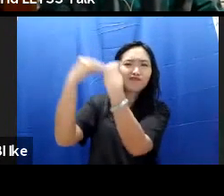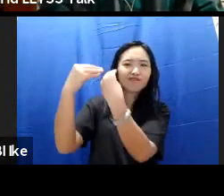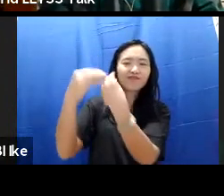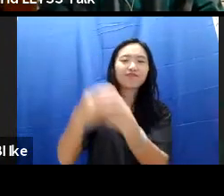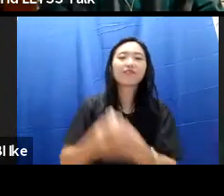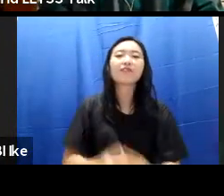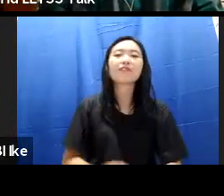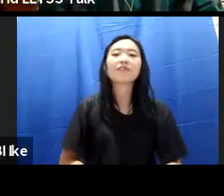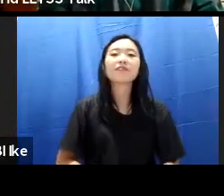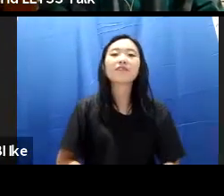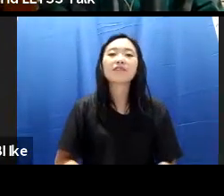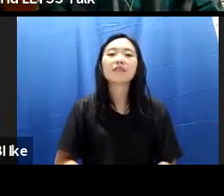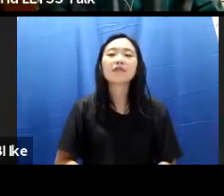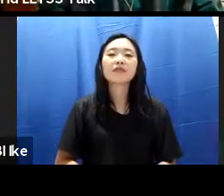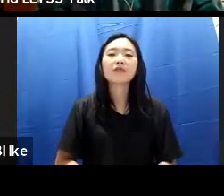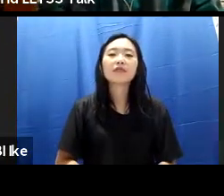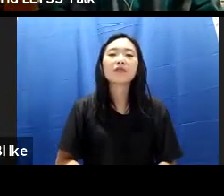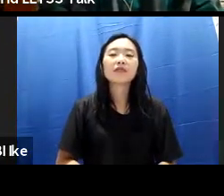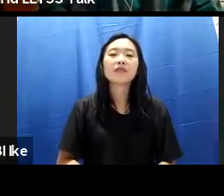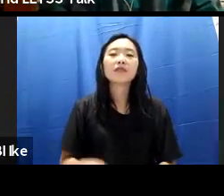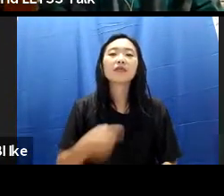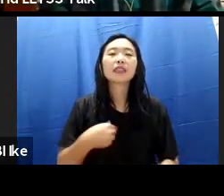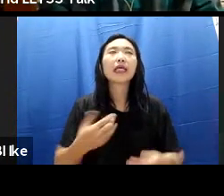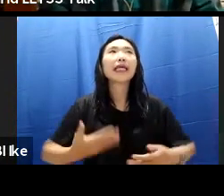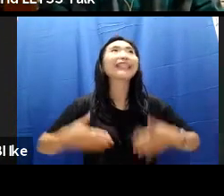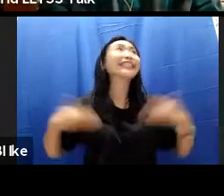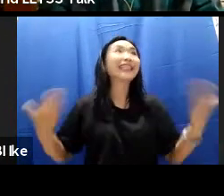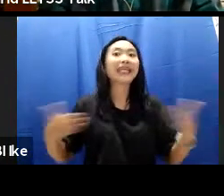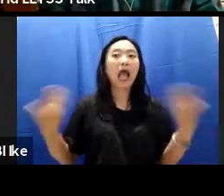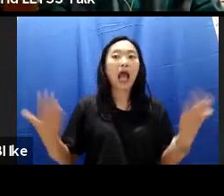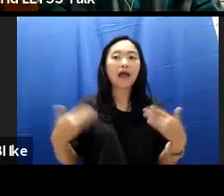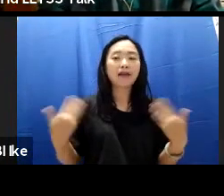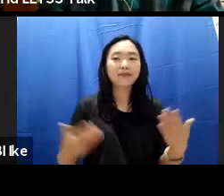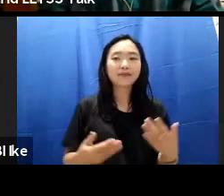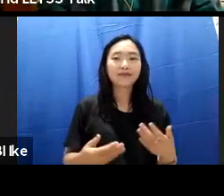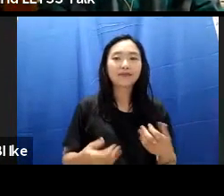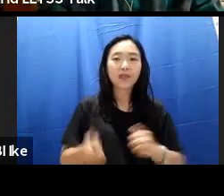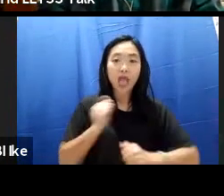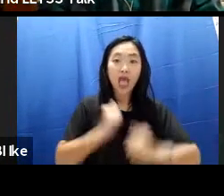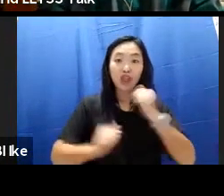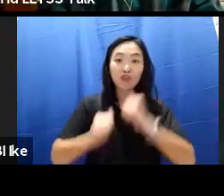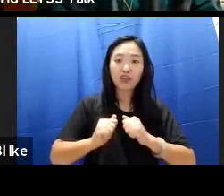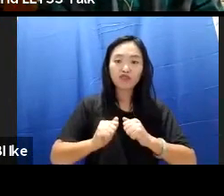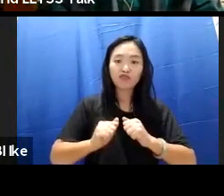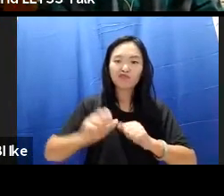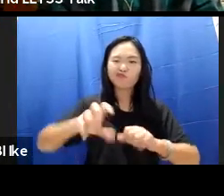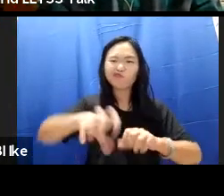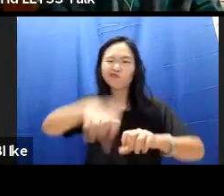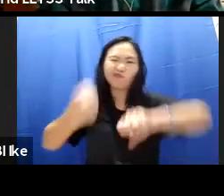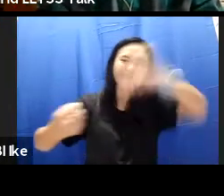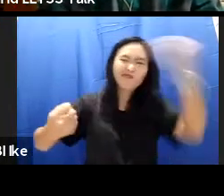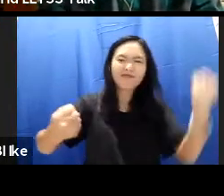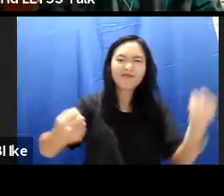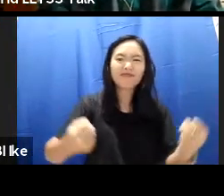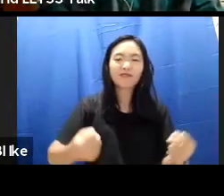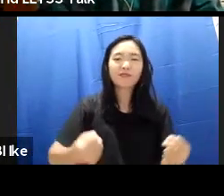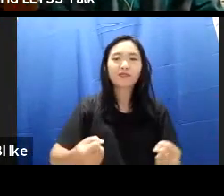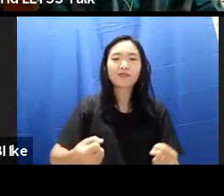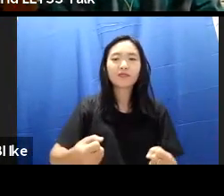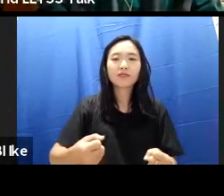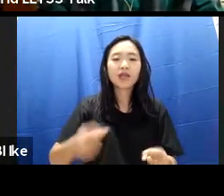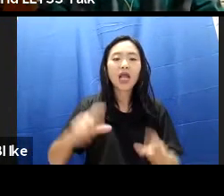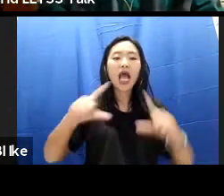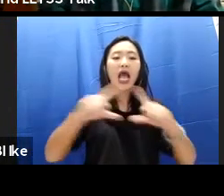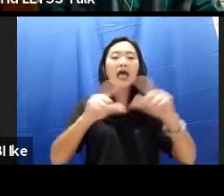itu terjadi dan saya senang sekali dengan aktivitas membongkar asumsi, karena itu yang kita lakukan kan sebagai